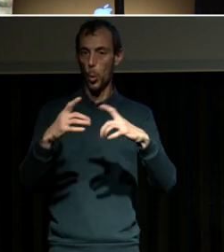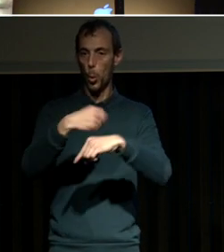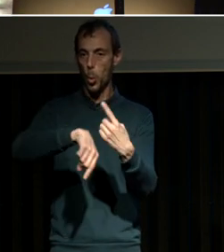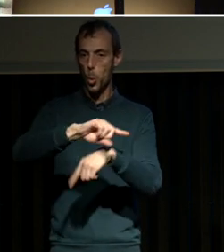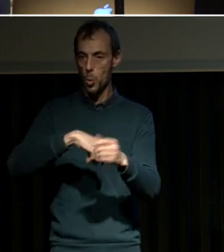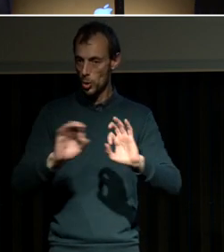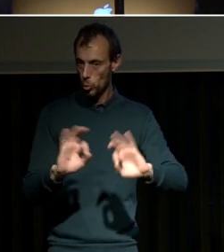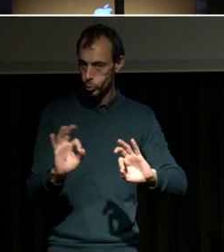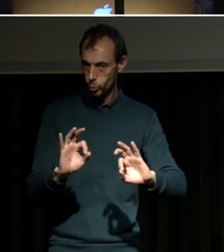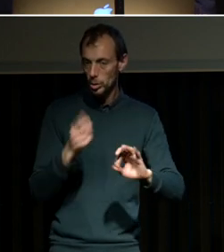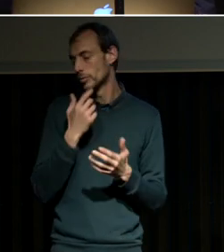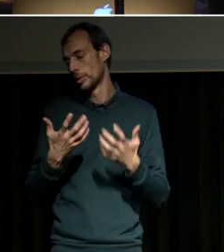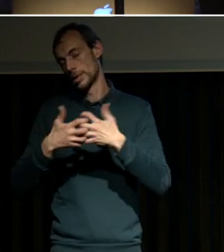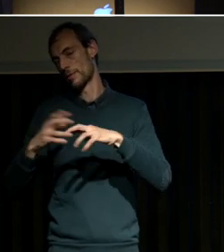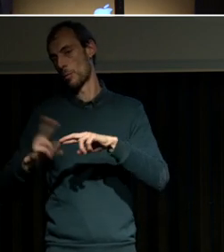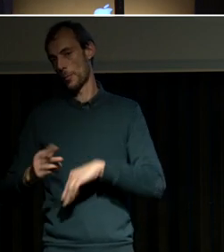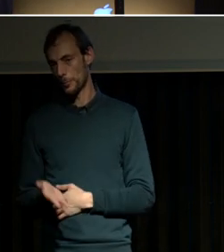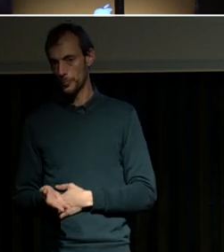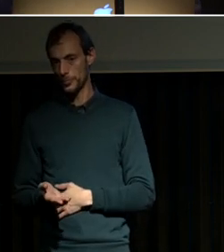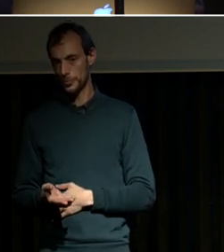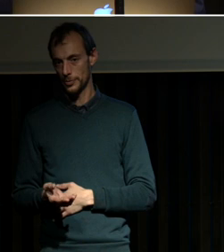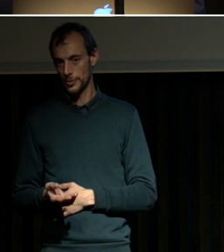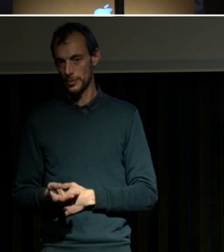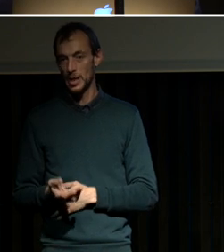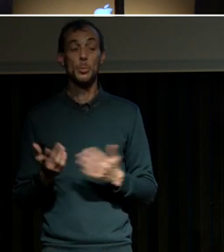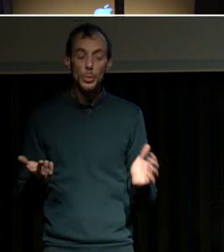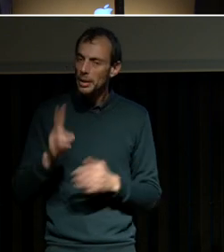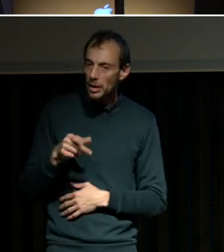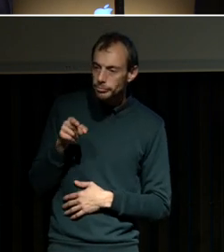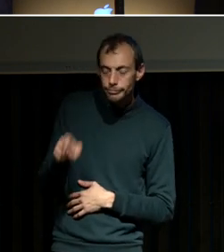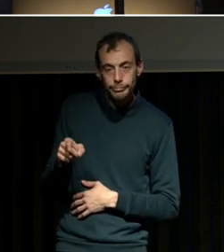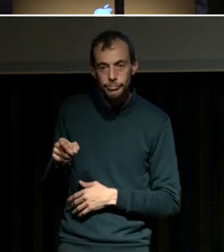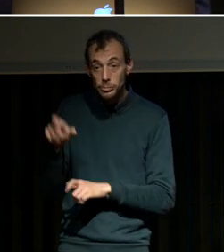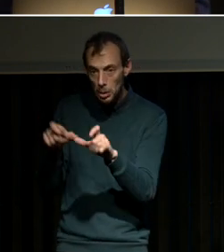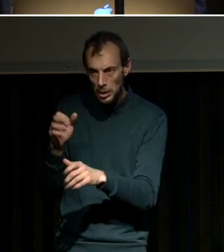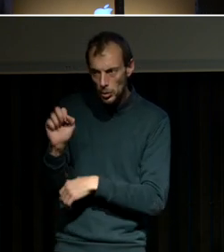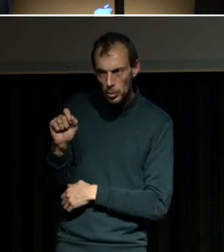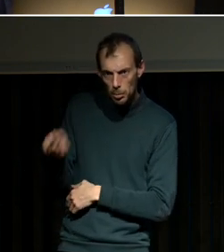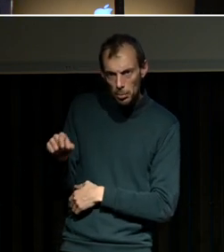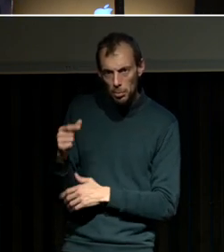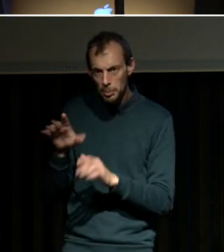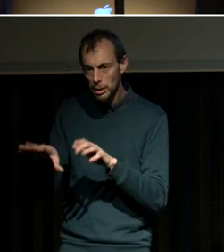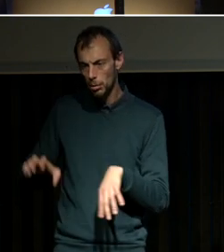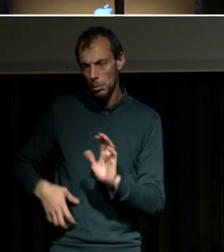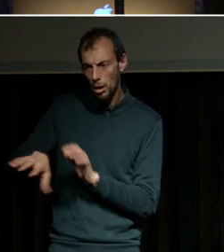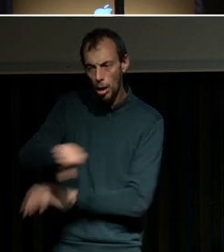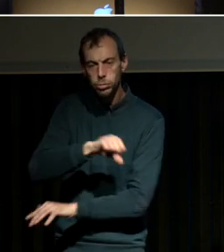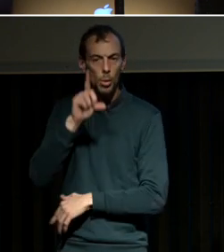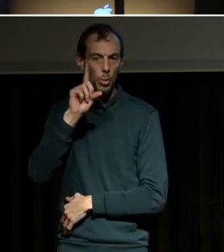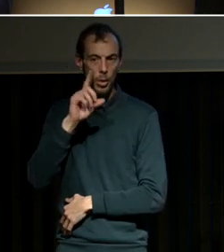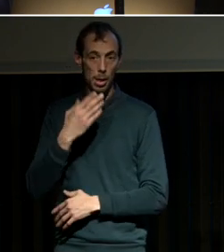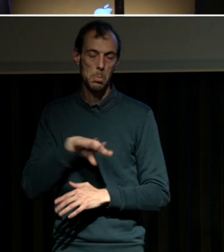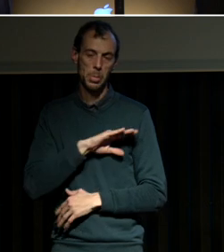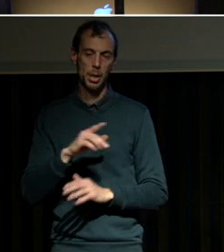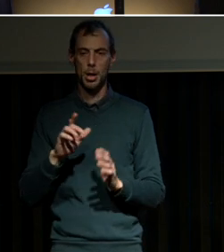cerveau est donc mort. Pourquoi prélever ce type de donneur? Parce que pendant 48 heures à peu près, le cœur continue à battre, les organes sont